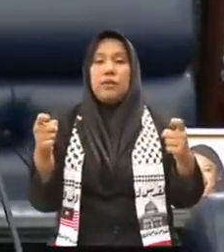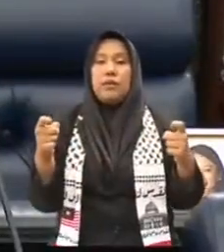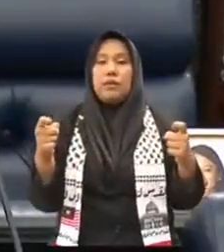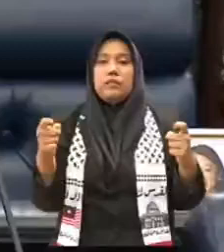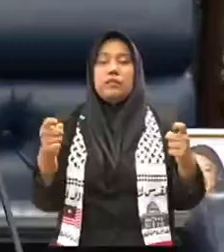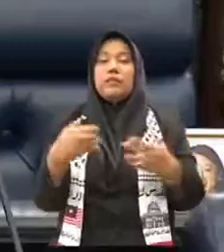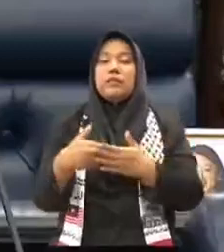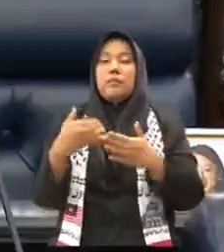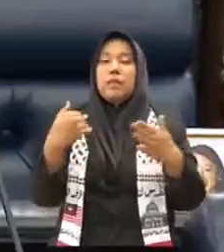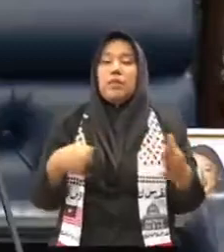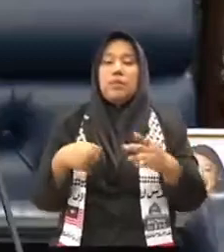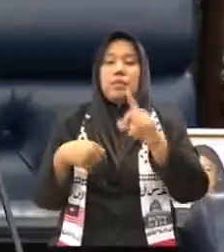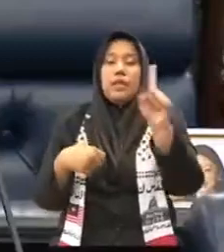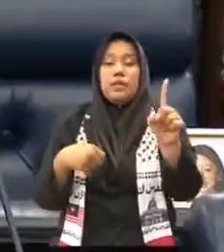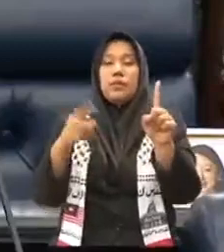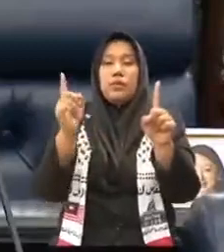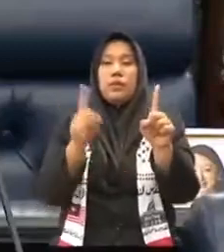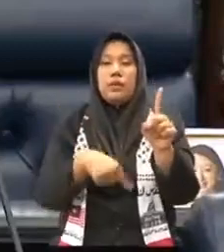1 disember